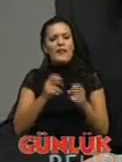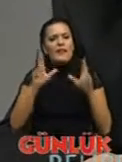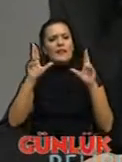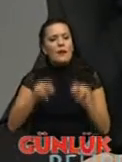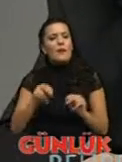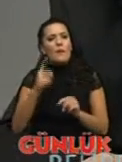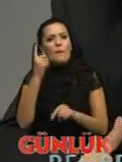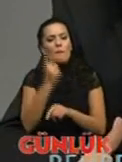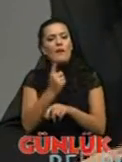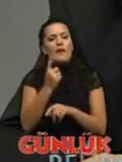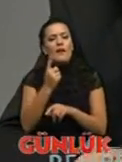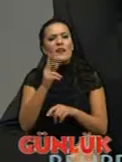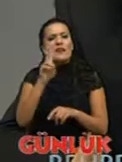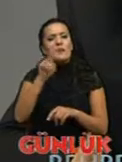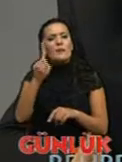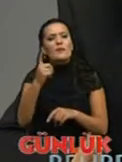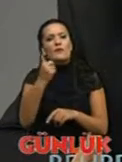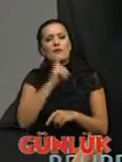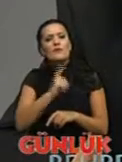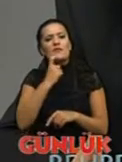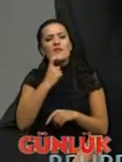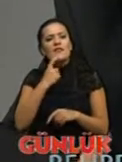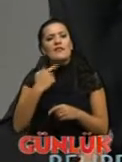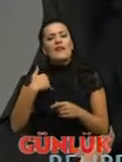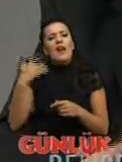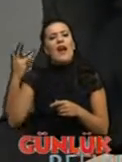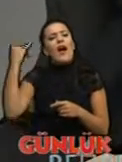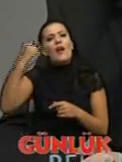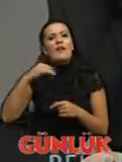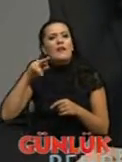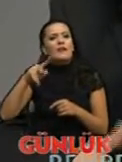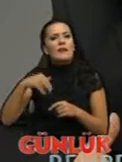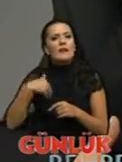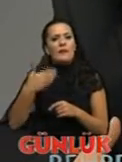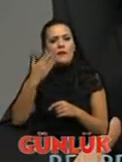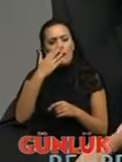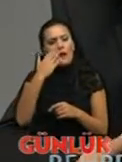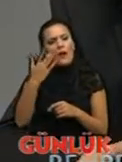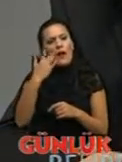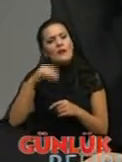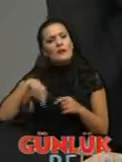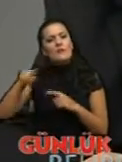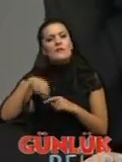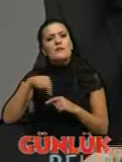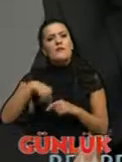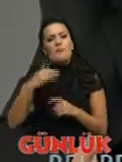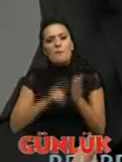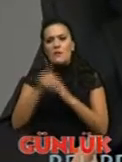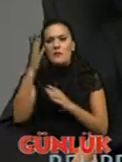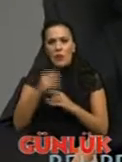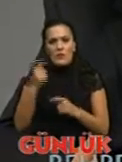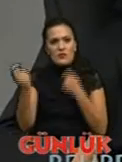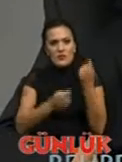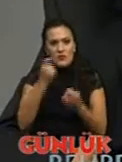bir 21. yüzyıl kandırmacasıdır. Evet. Yani başarılı olmaya çalışıp da mutlu olan hiç